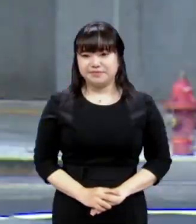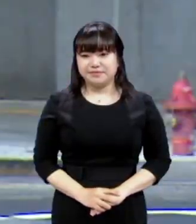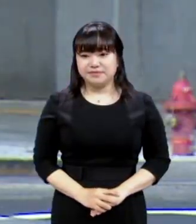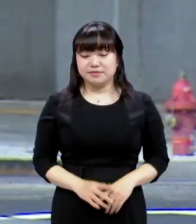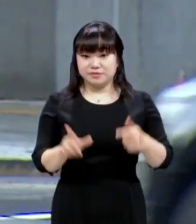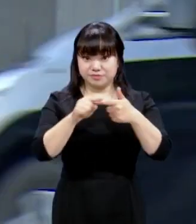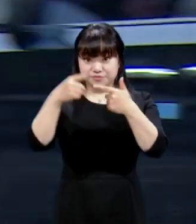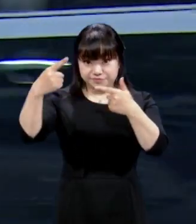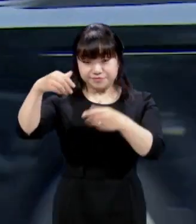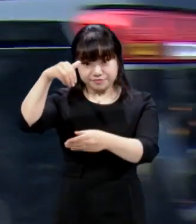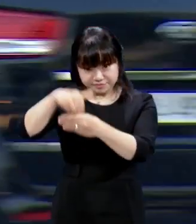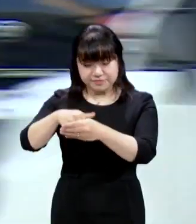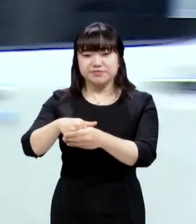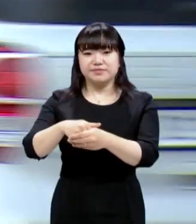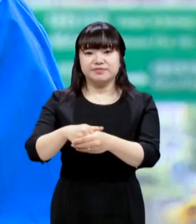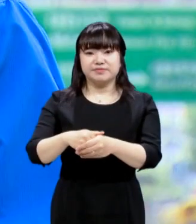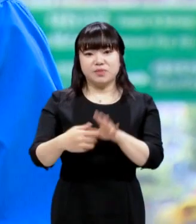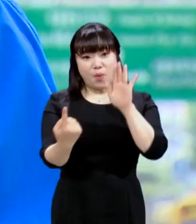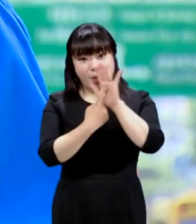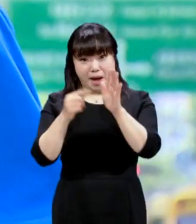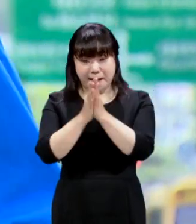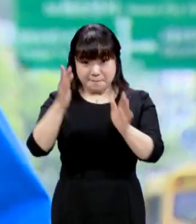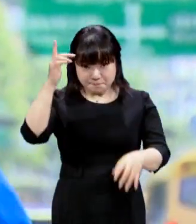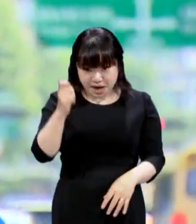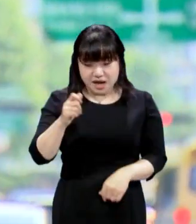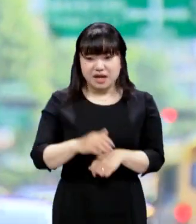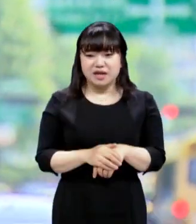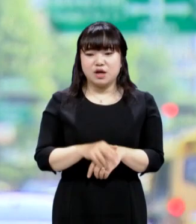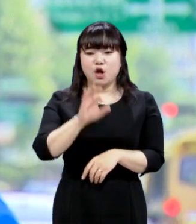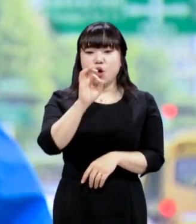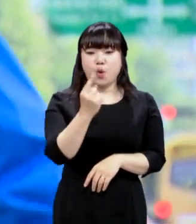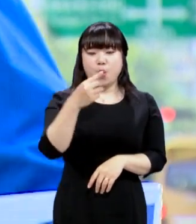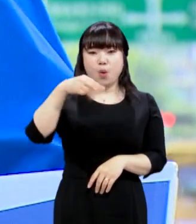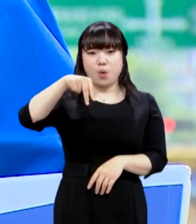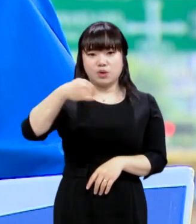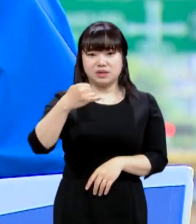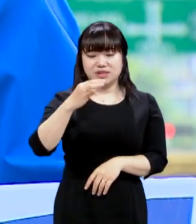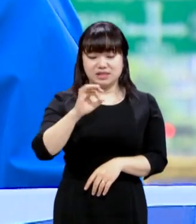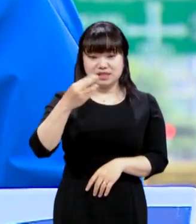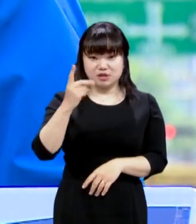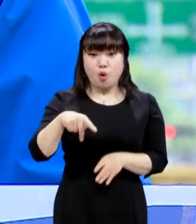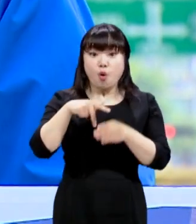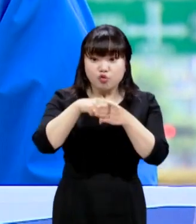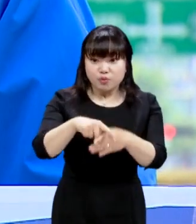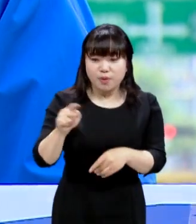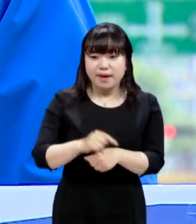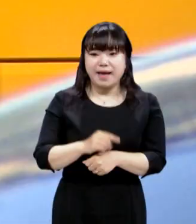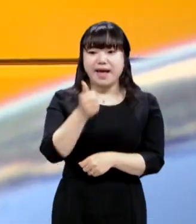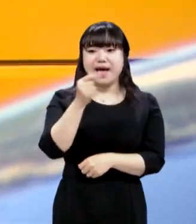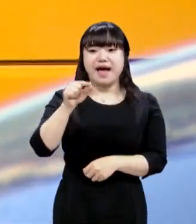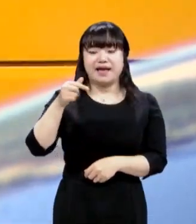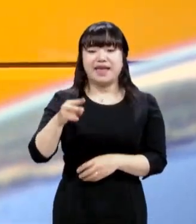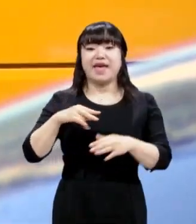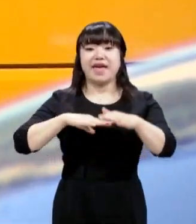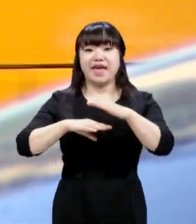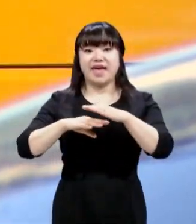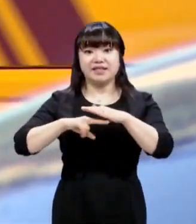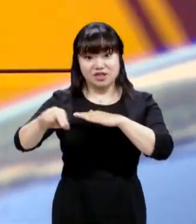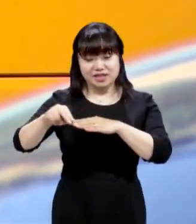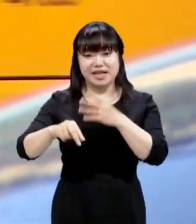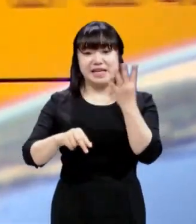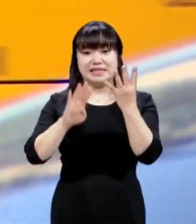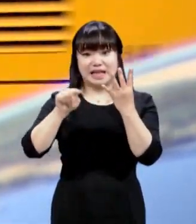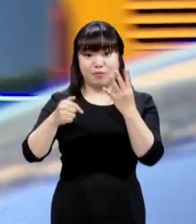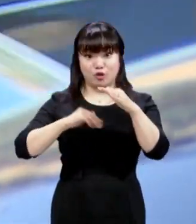6일 지방선거 공식 선거운동 첫날 더불어 민주당 오승록 노원구청장 후보는 하게 역 사거리에서 출근길이 인사로